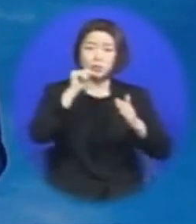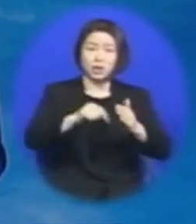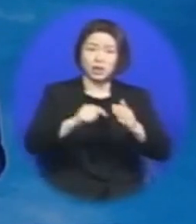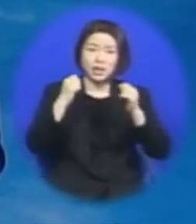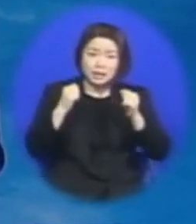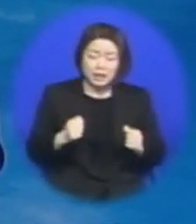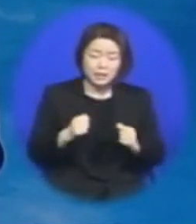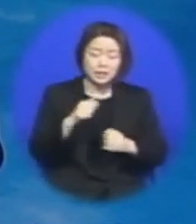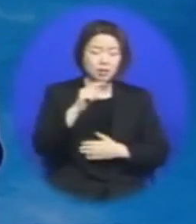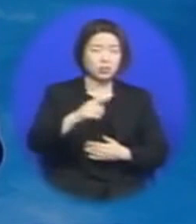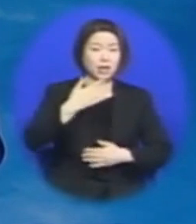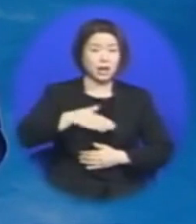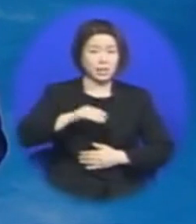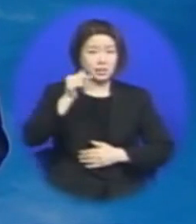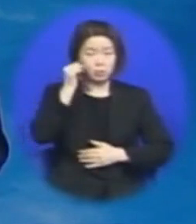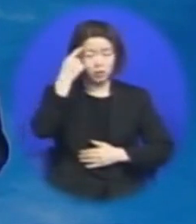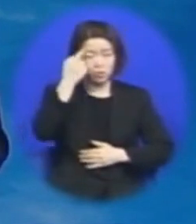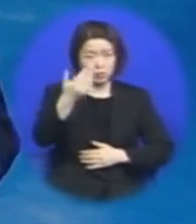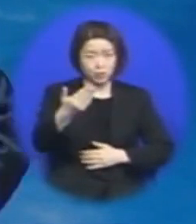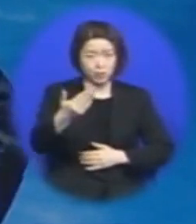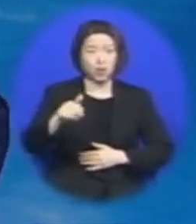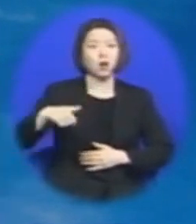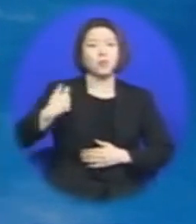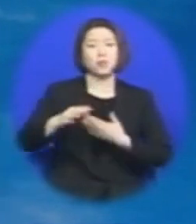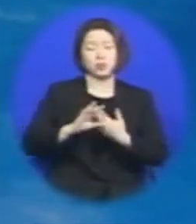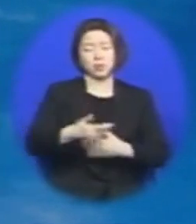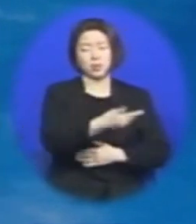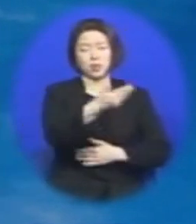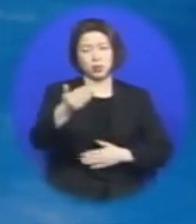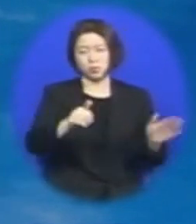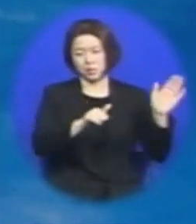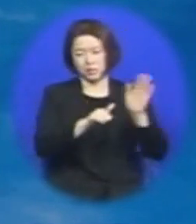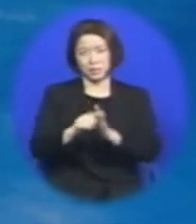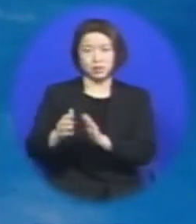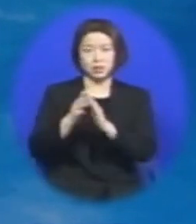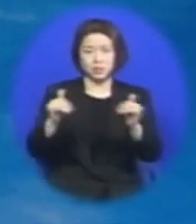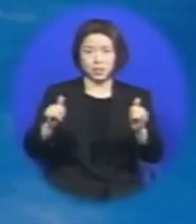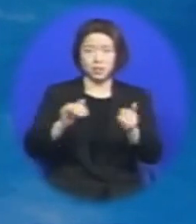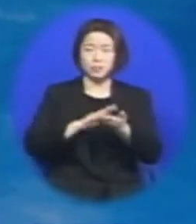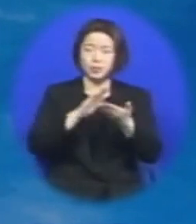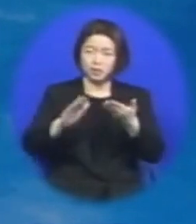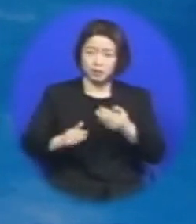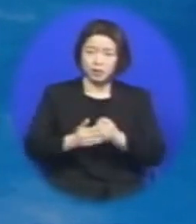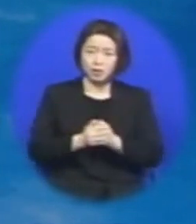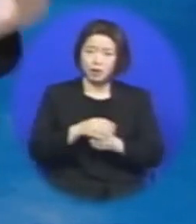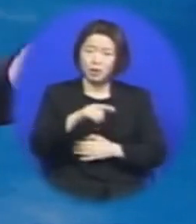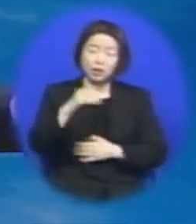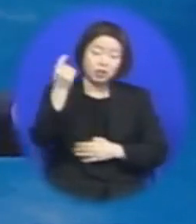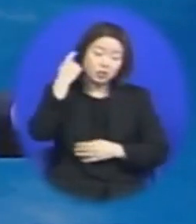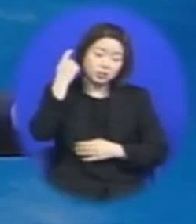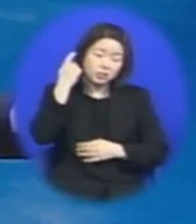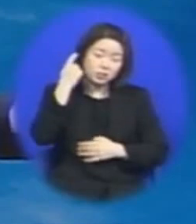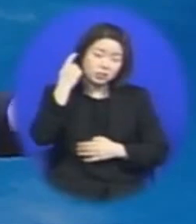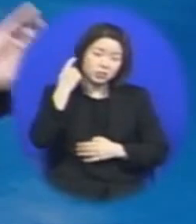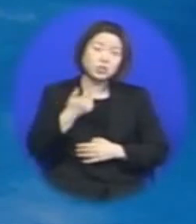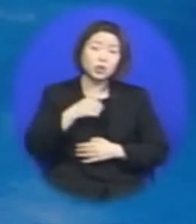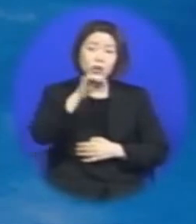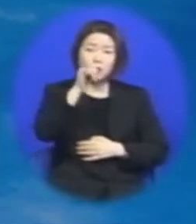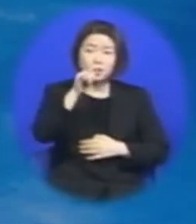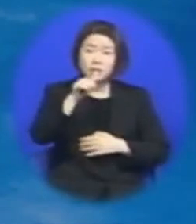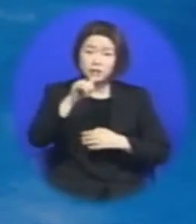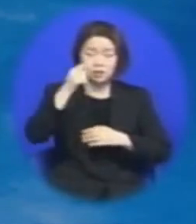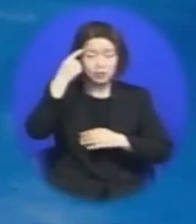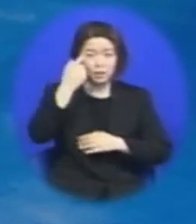알지 못합니까 모른다면 여러분은 실격자 있니다 이건 들어본 적이 있느냐가 아니에요